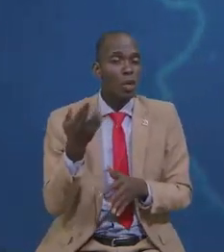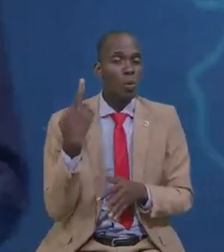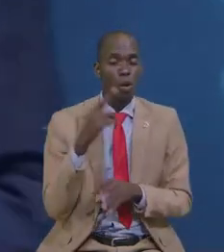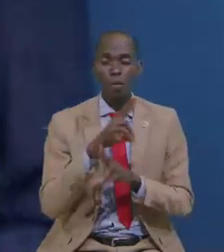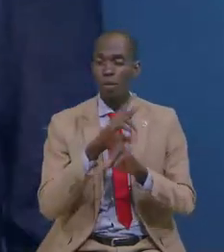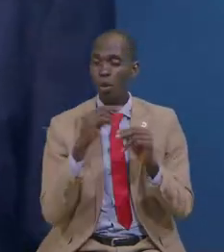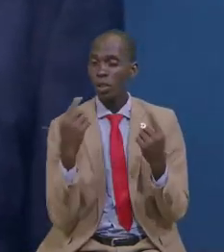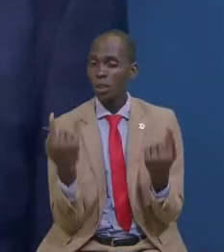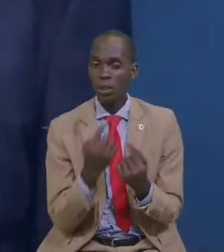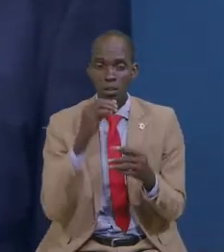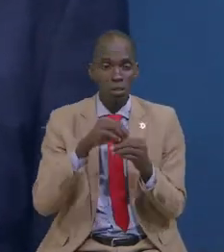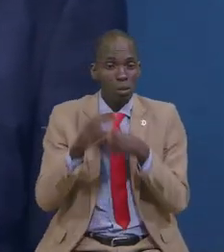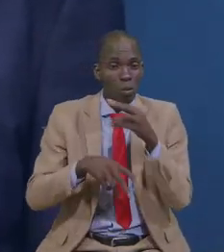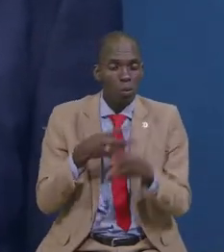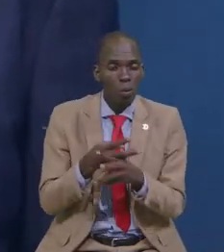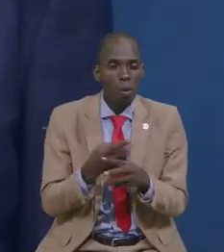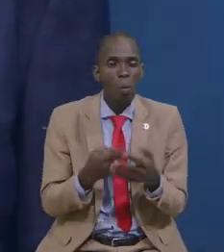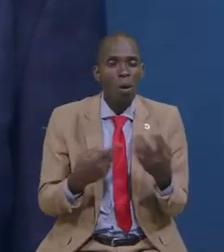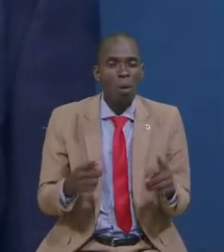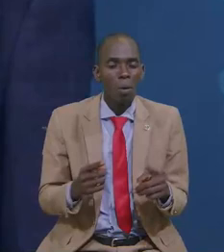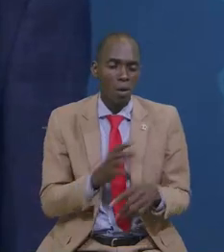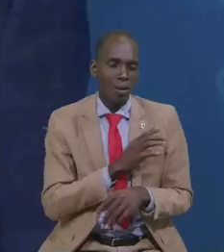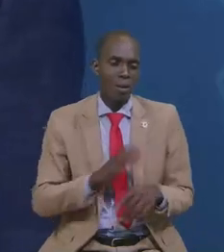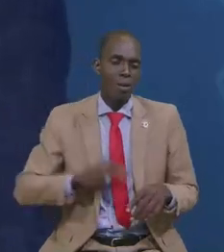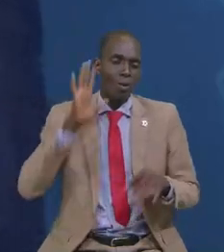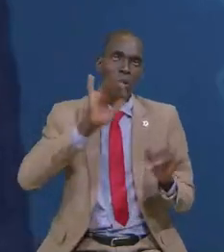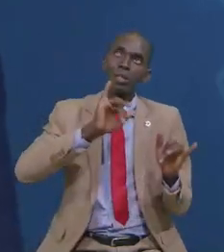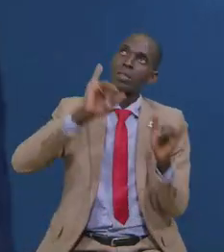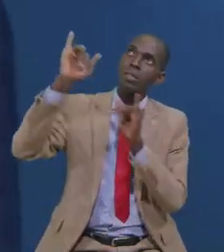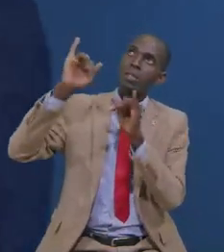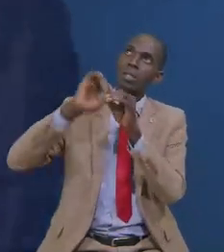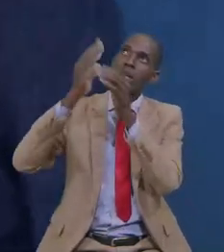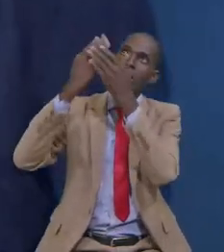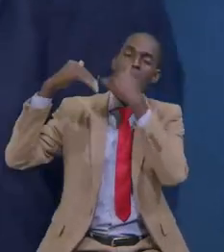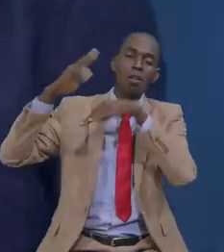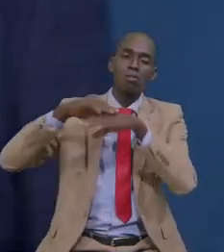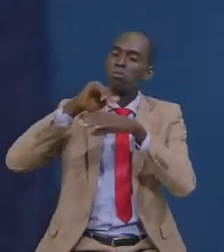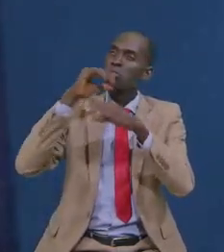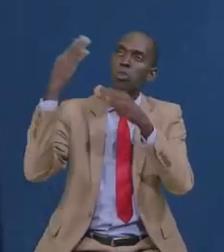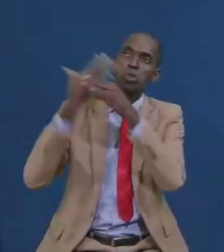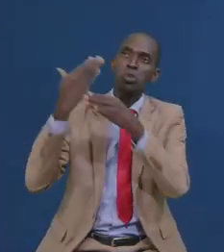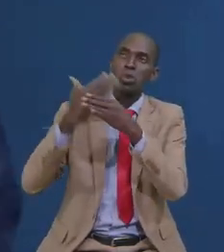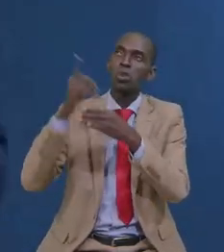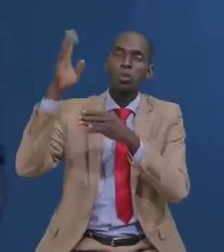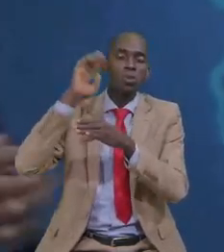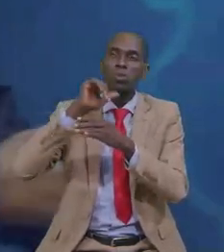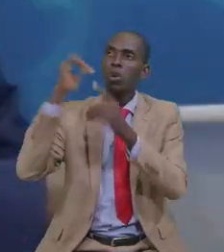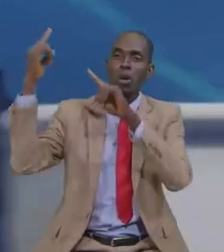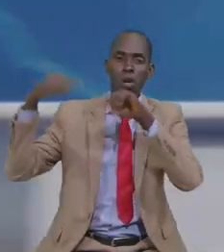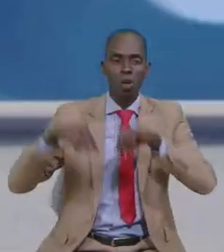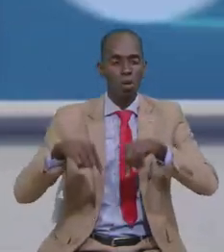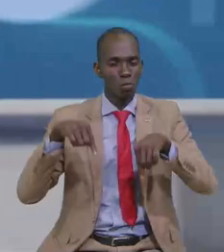péché dans le monde, Christ serait toujours au ciel sans être